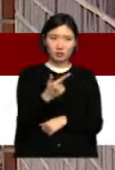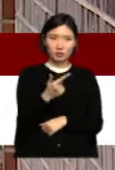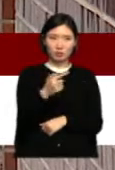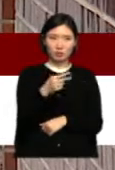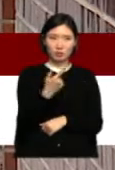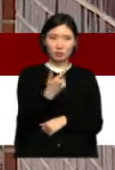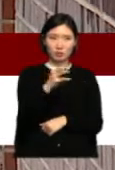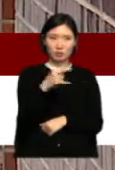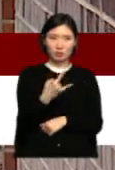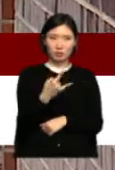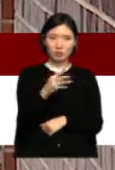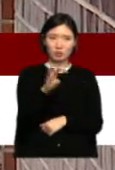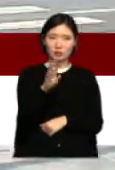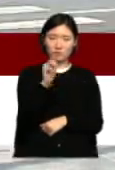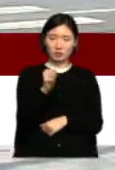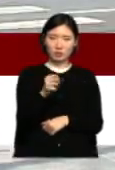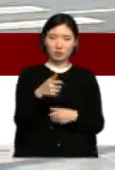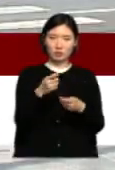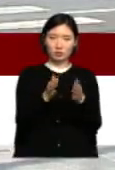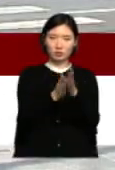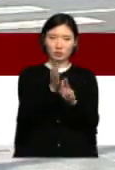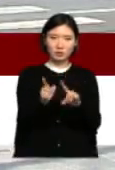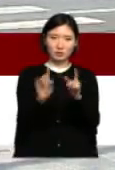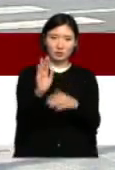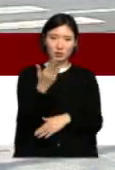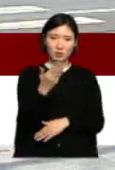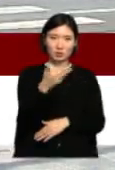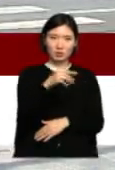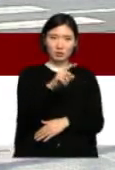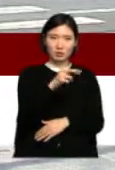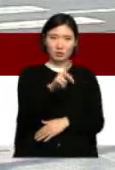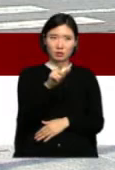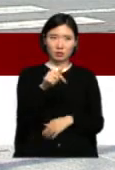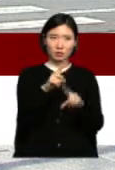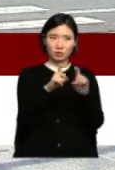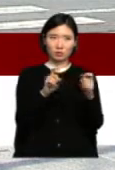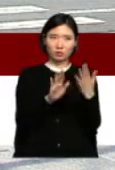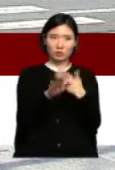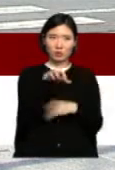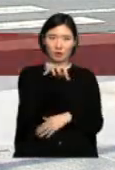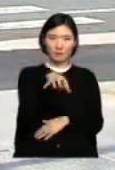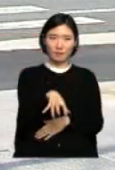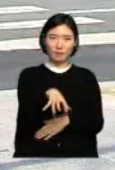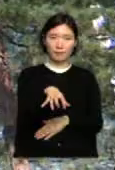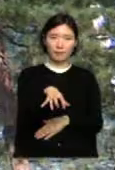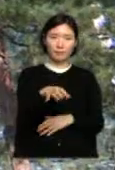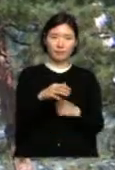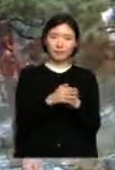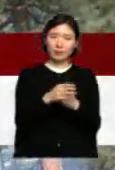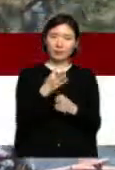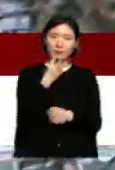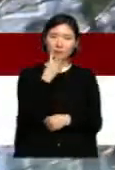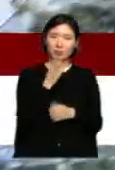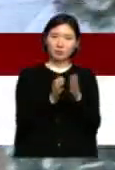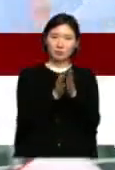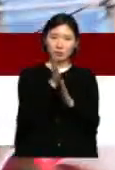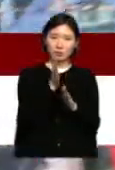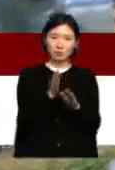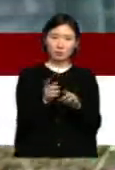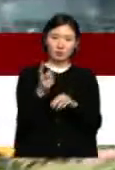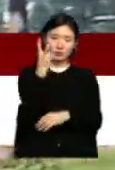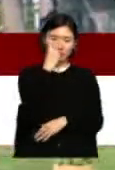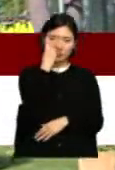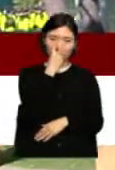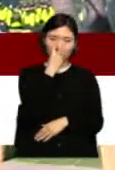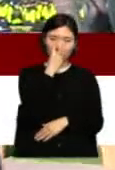40제곱미터 일대가 도시재생됩니다. 창덕궁합 도성 한복판 도시재생 활성화 계획이 서울시 도시재생위원회 심의